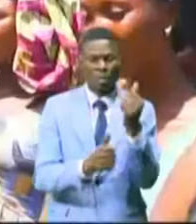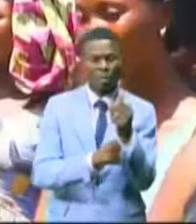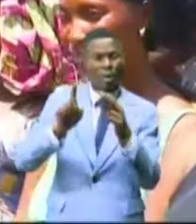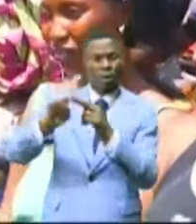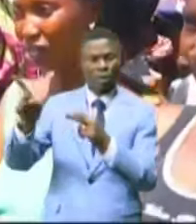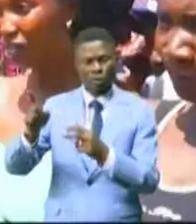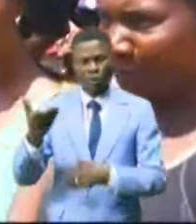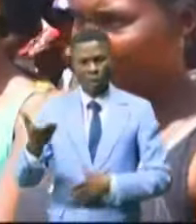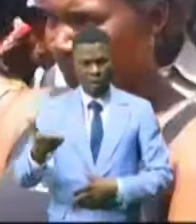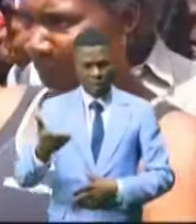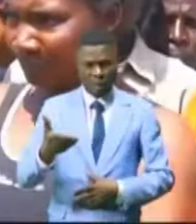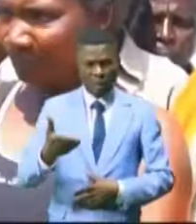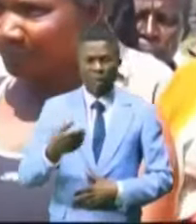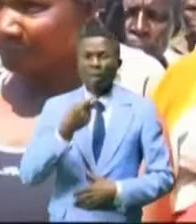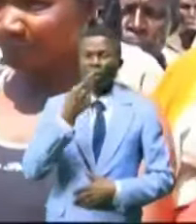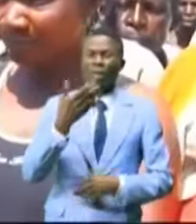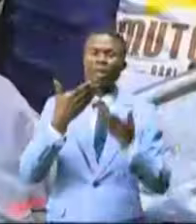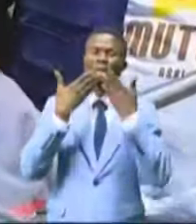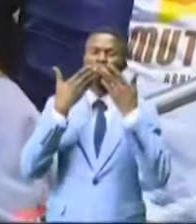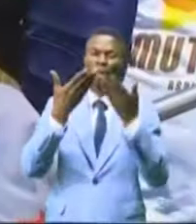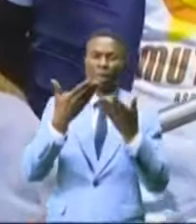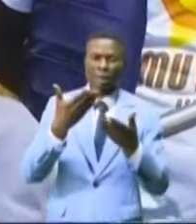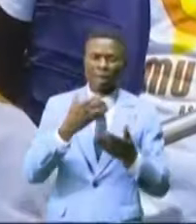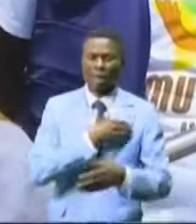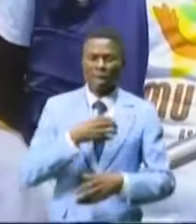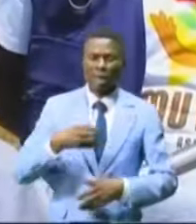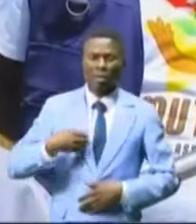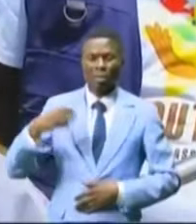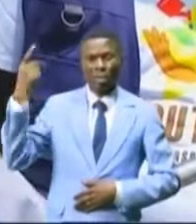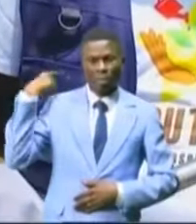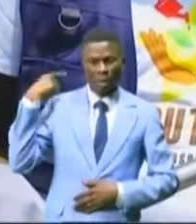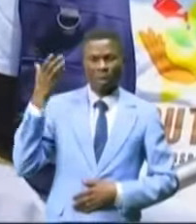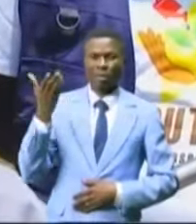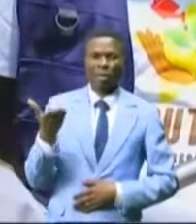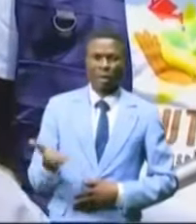déplacés, n'ont eu que des mots de remerciement.